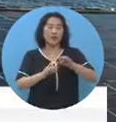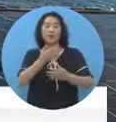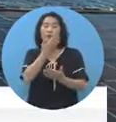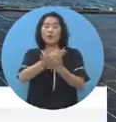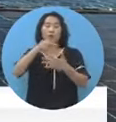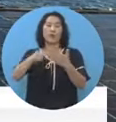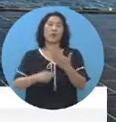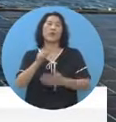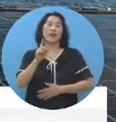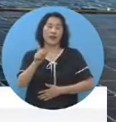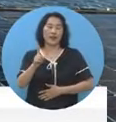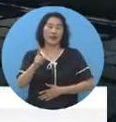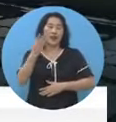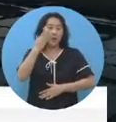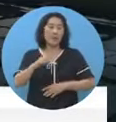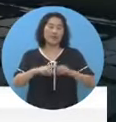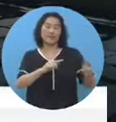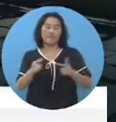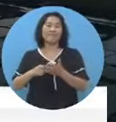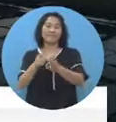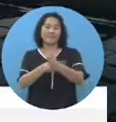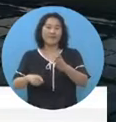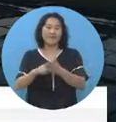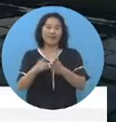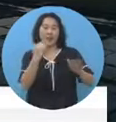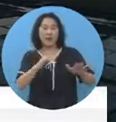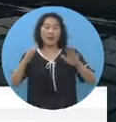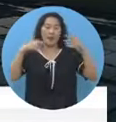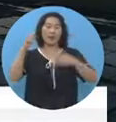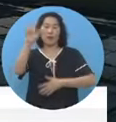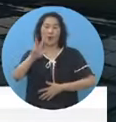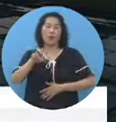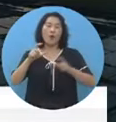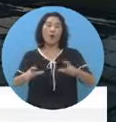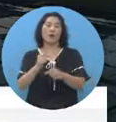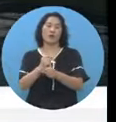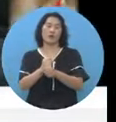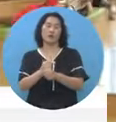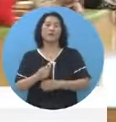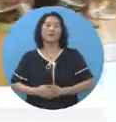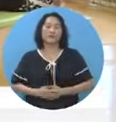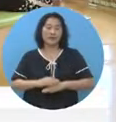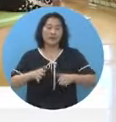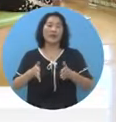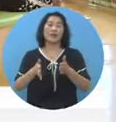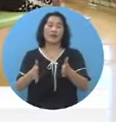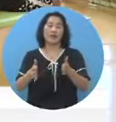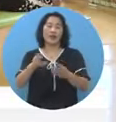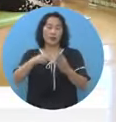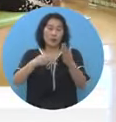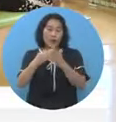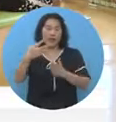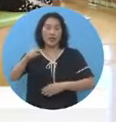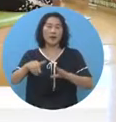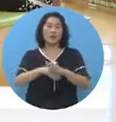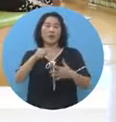블루 이코노미의 핵심 프로젝트 가운데 하나인 블루 에너지 추진을 위해 해상풍력발전단지를 조성합니다.